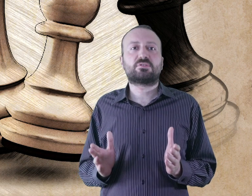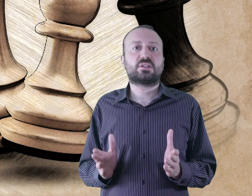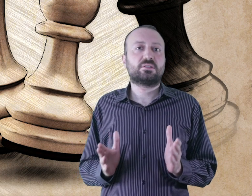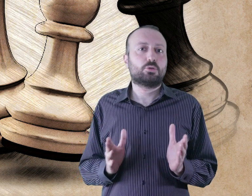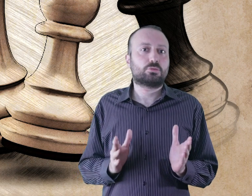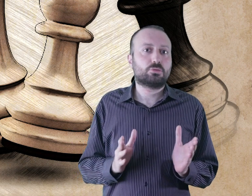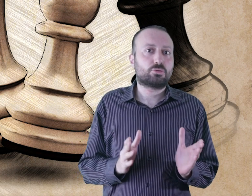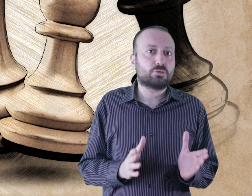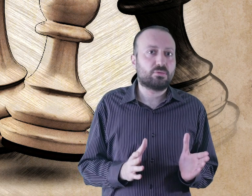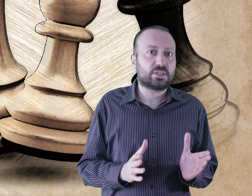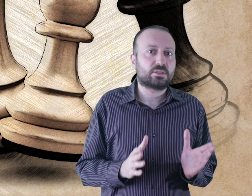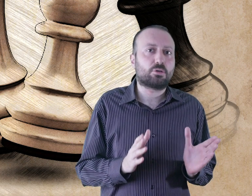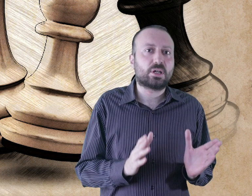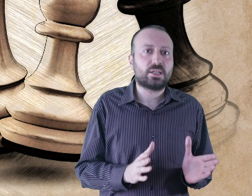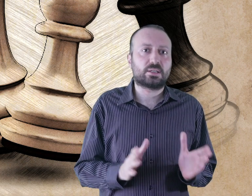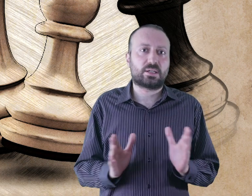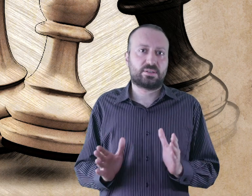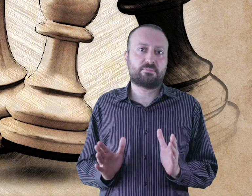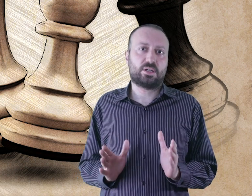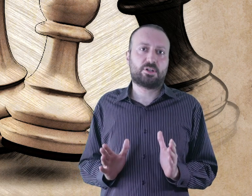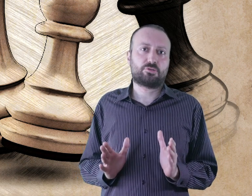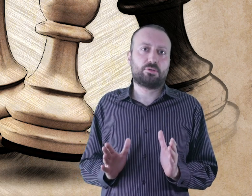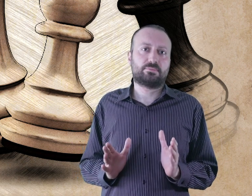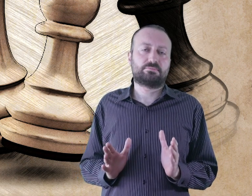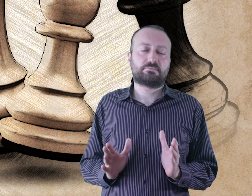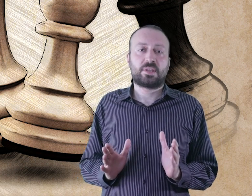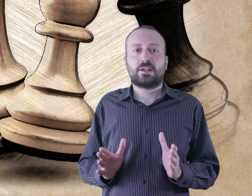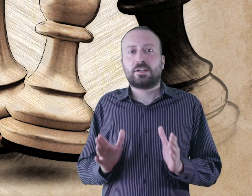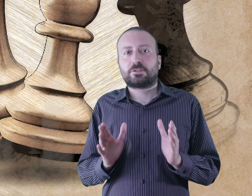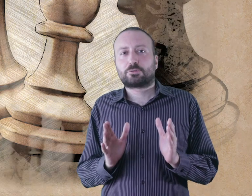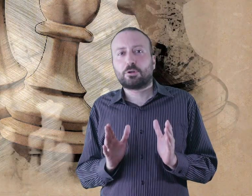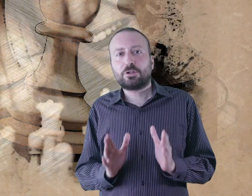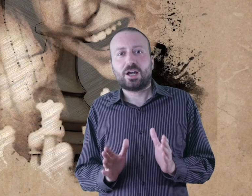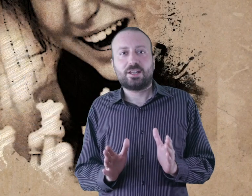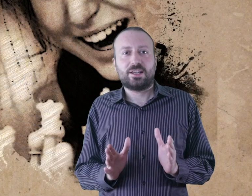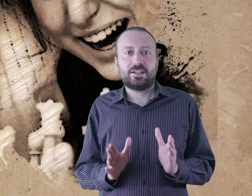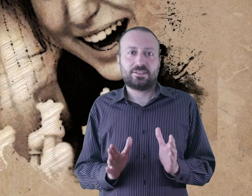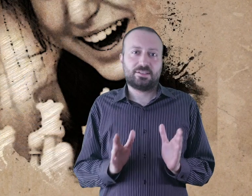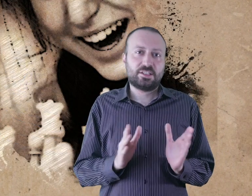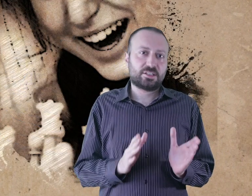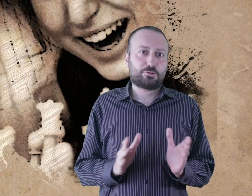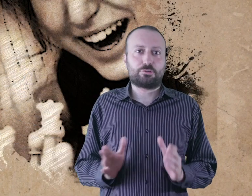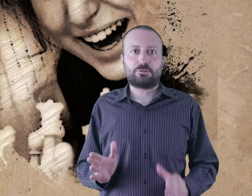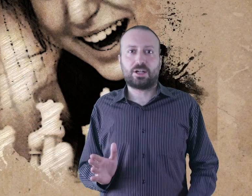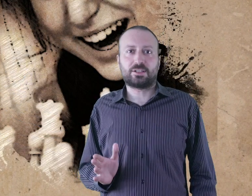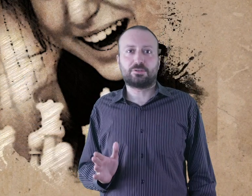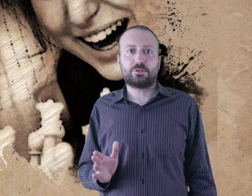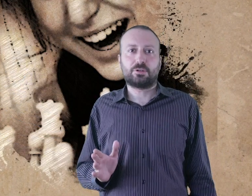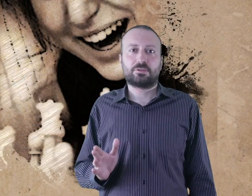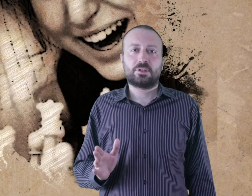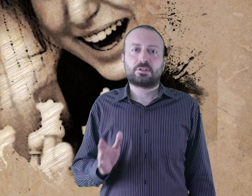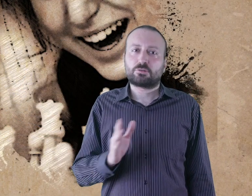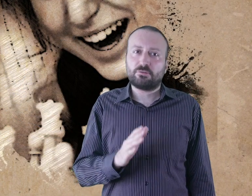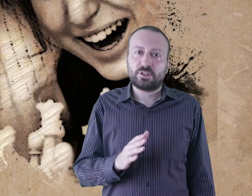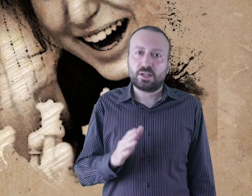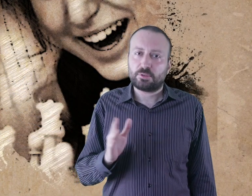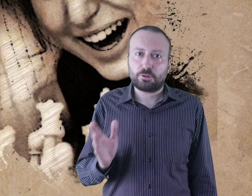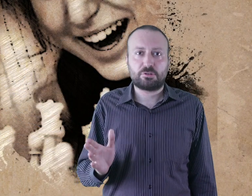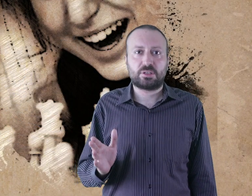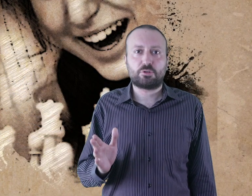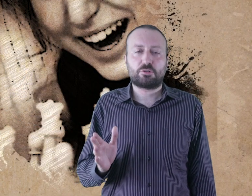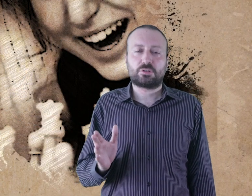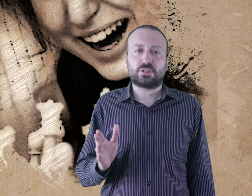büyük katılımcıların da olduğu turnuvaları kolaylıkla kazanmaya başlıyor. Sonra aileye iki kız çocuğu daha katılıyor.